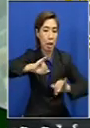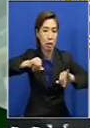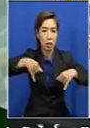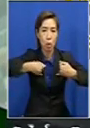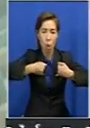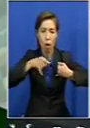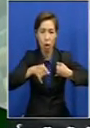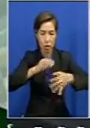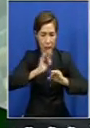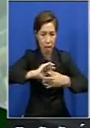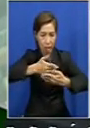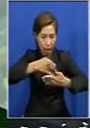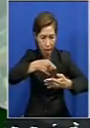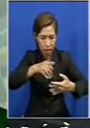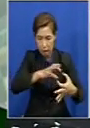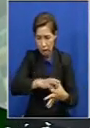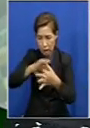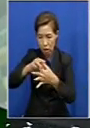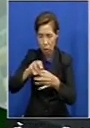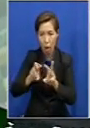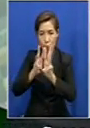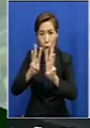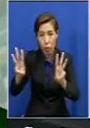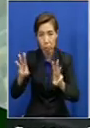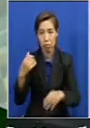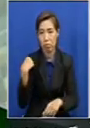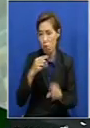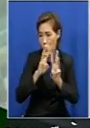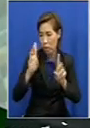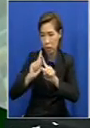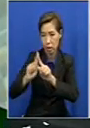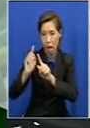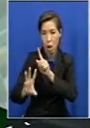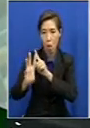มีผู้เกี่ยวข้องกับเว็บไซต์ประมาณ6เว็บด้วยกันนะครับที่สามารถปิดได้ในวันนี้